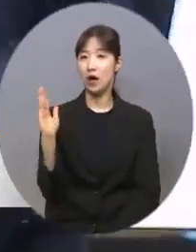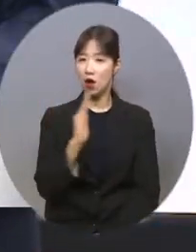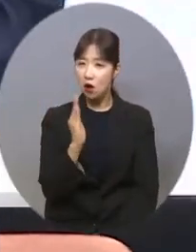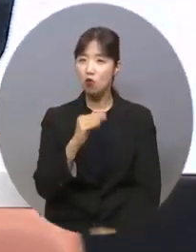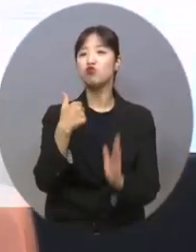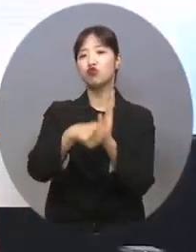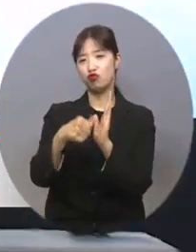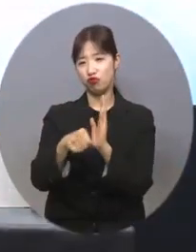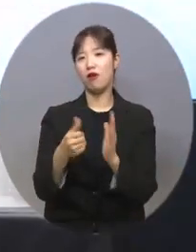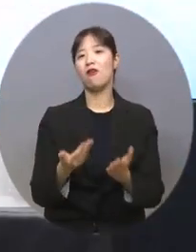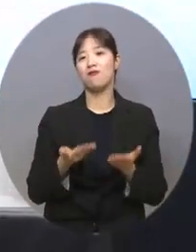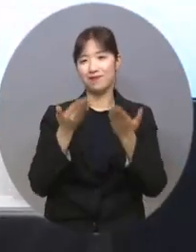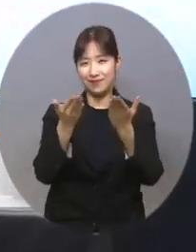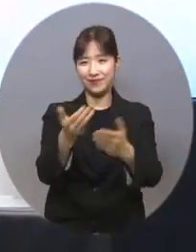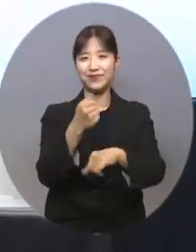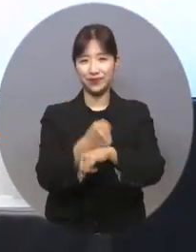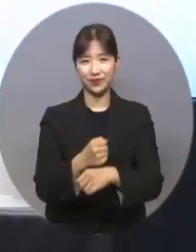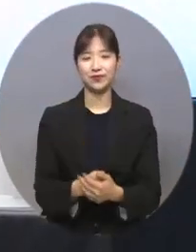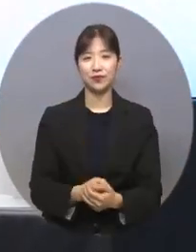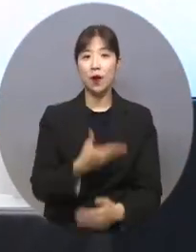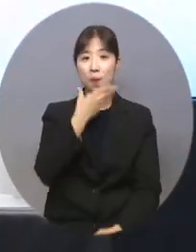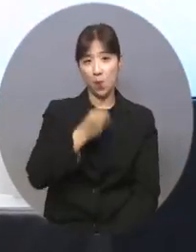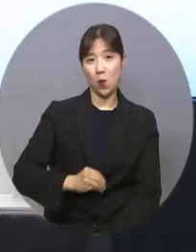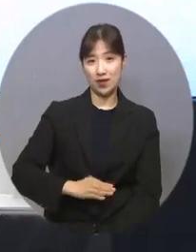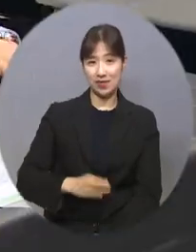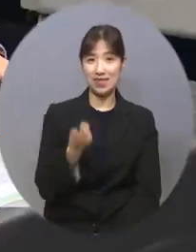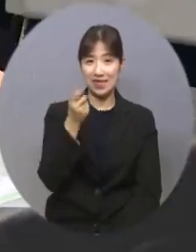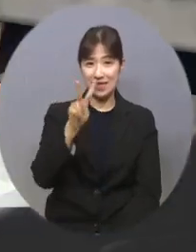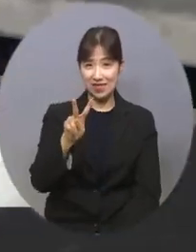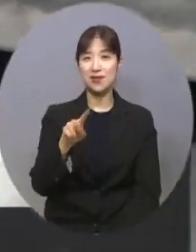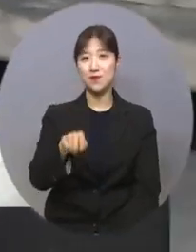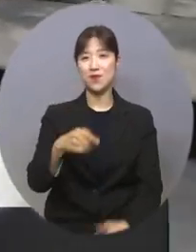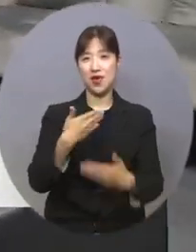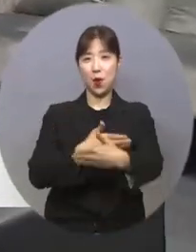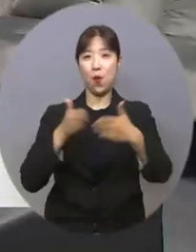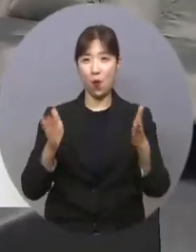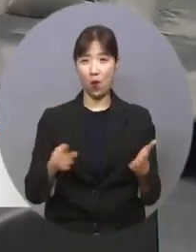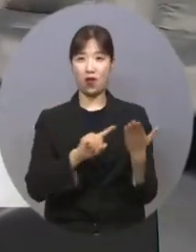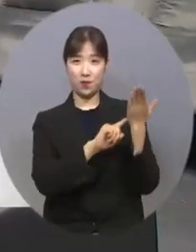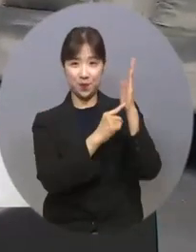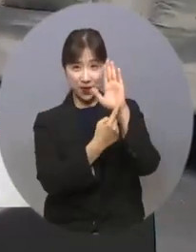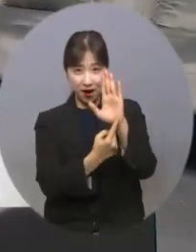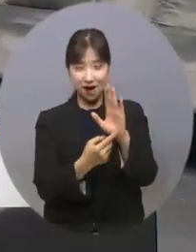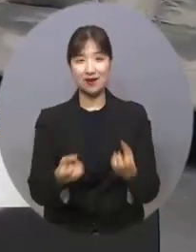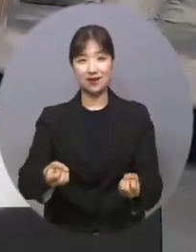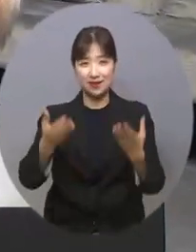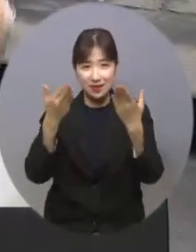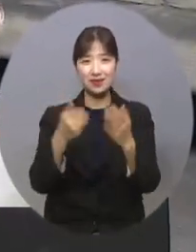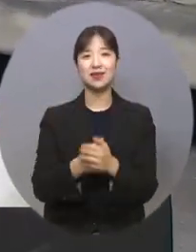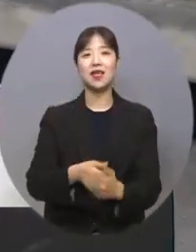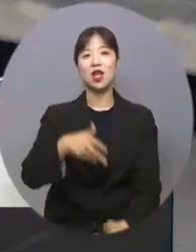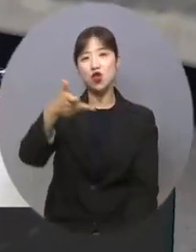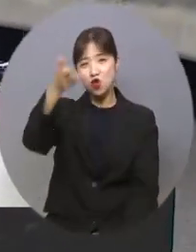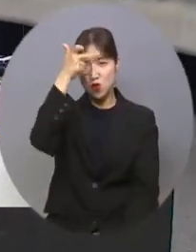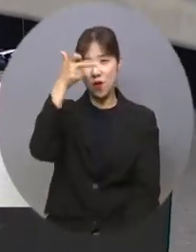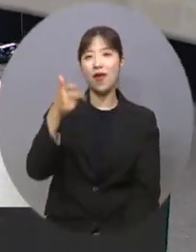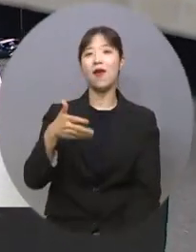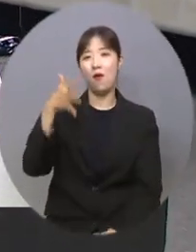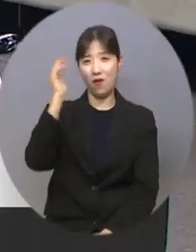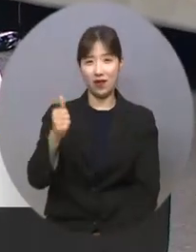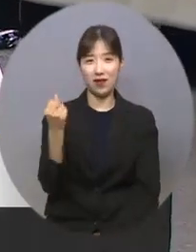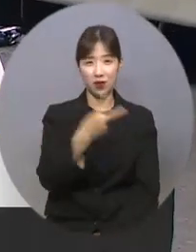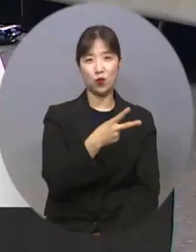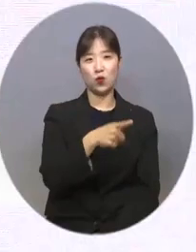전달했습니다 이날 복지 캡이 공개홀에서 열린 기증 시계는 복지 tv 최 교회 장과 동대문